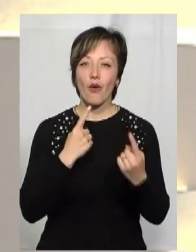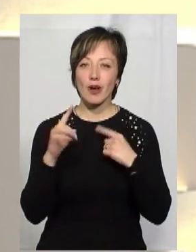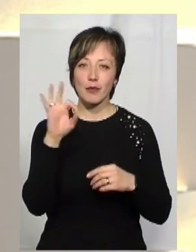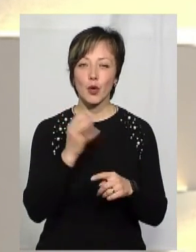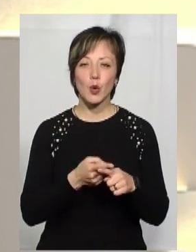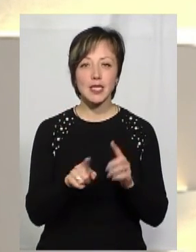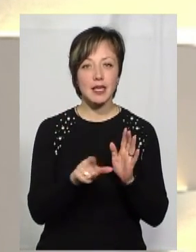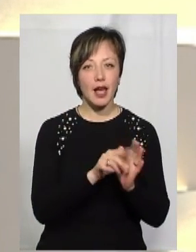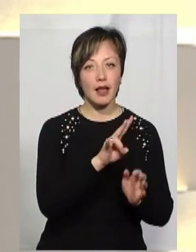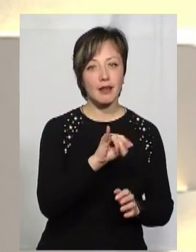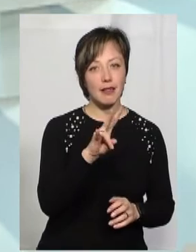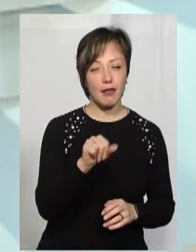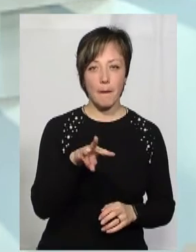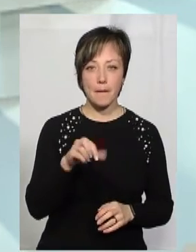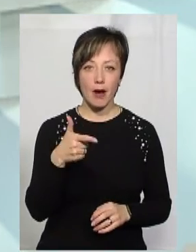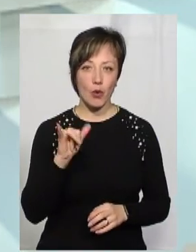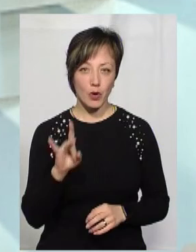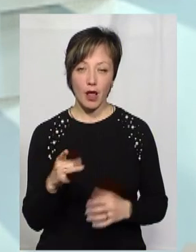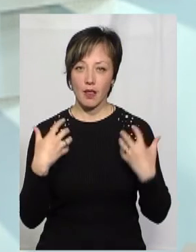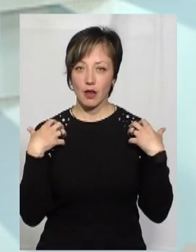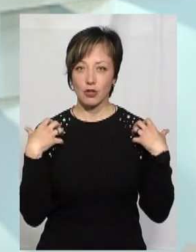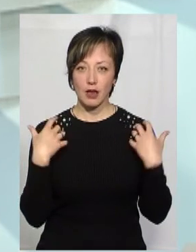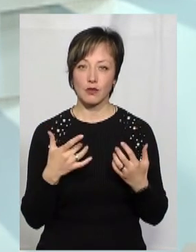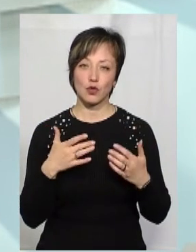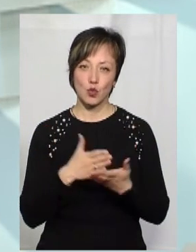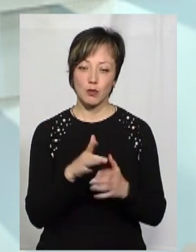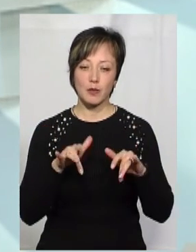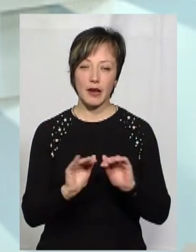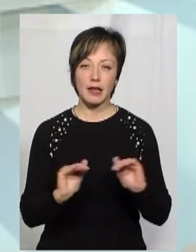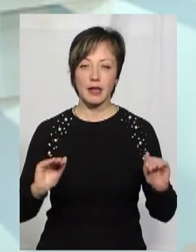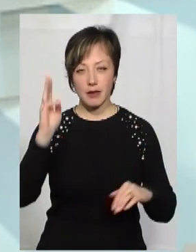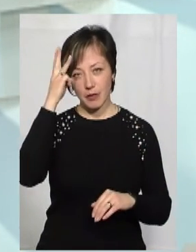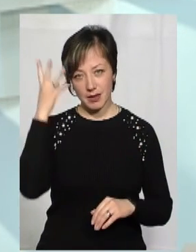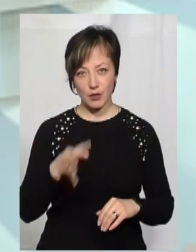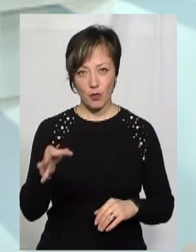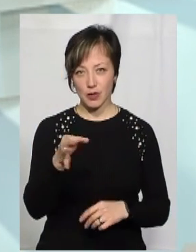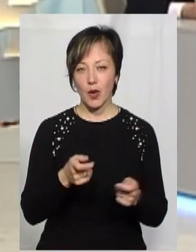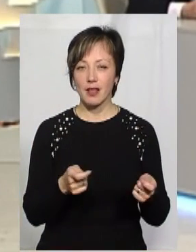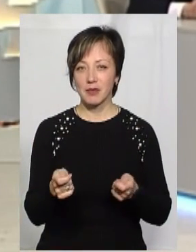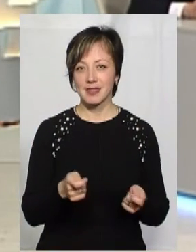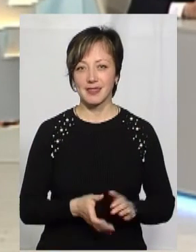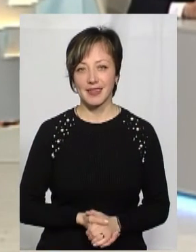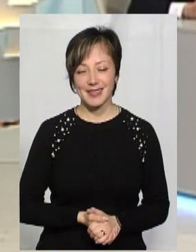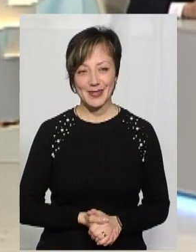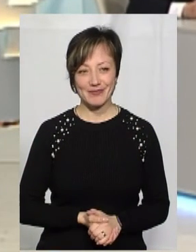ми про це з Ніною Магор, начальницею служби у справах дітей Хмельницької обласної державної адміністрації.